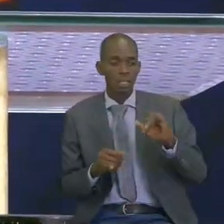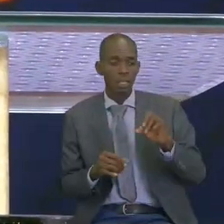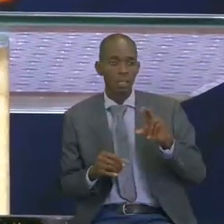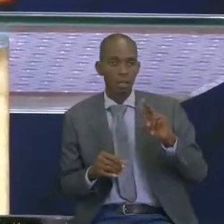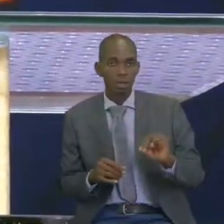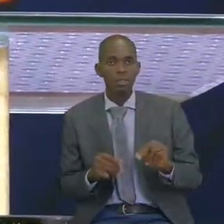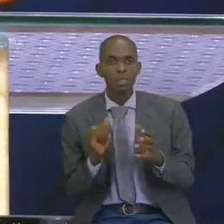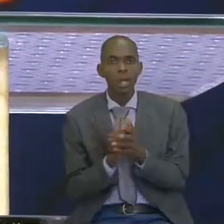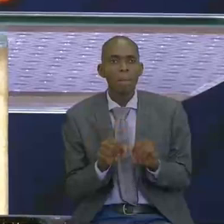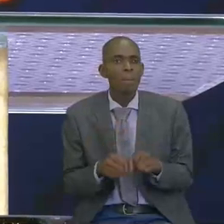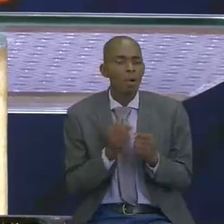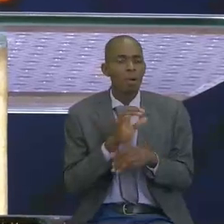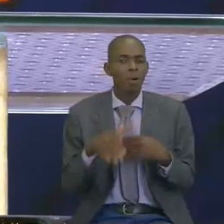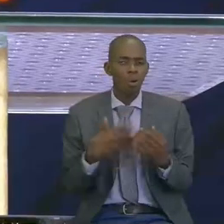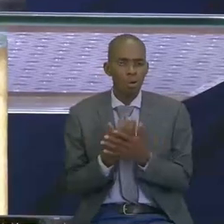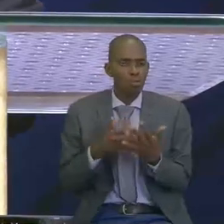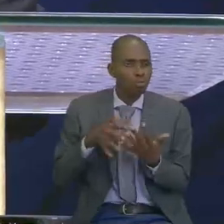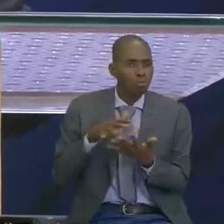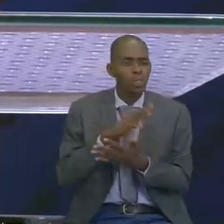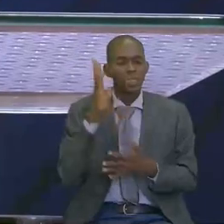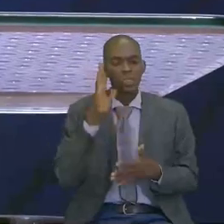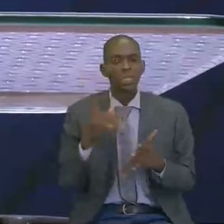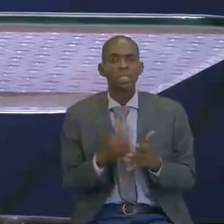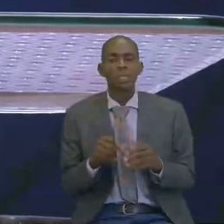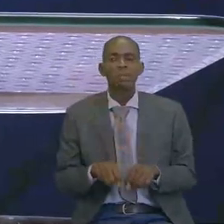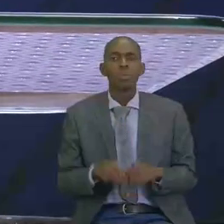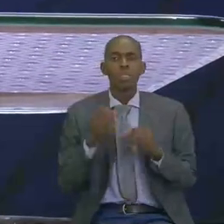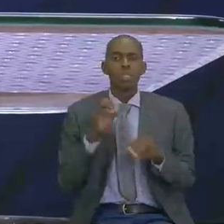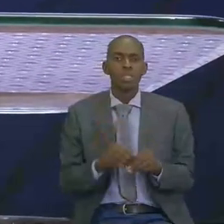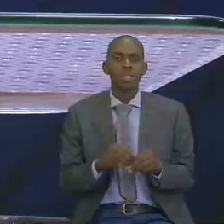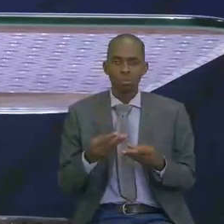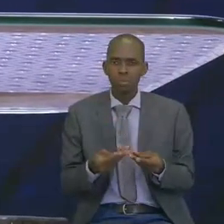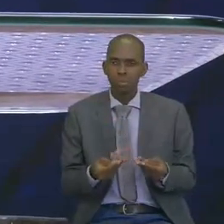qui met tout en pièces.